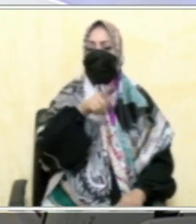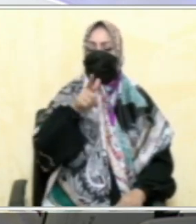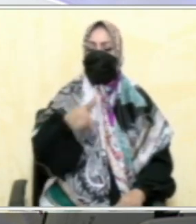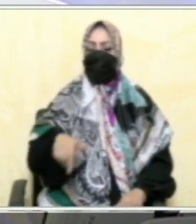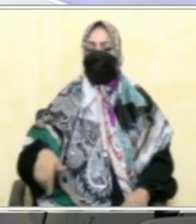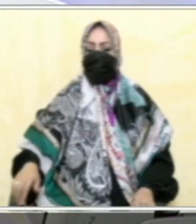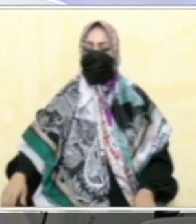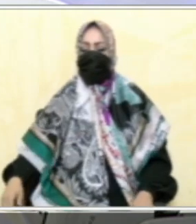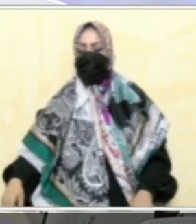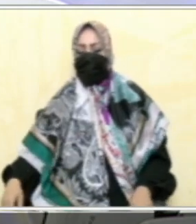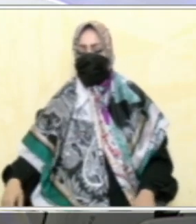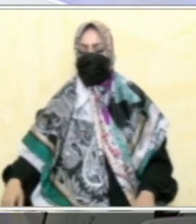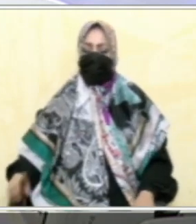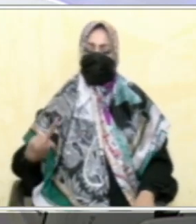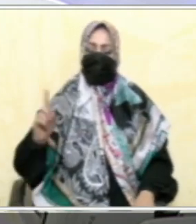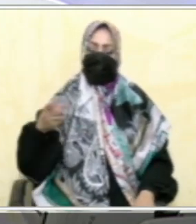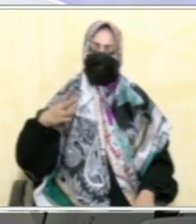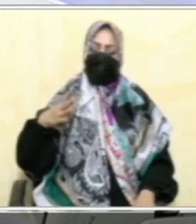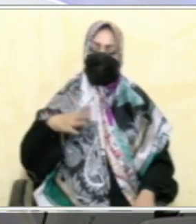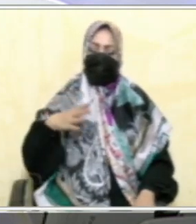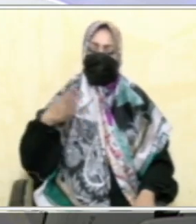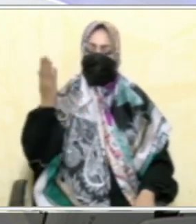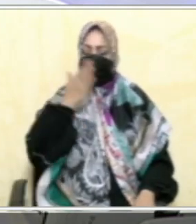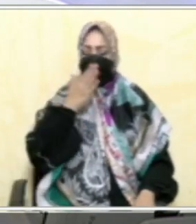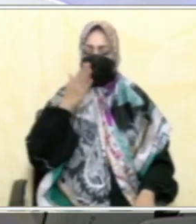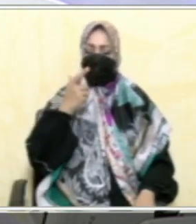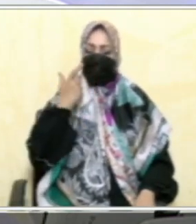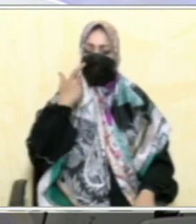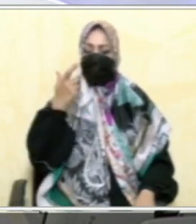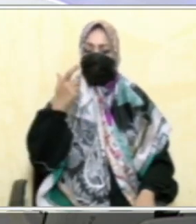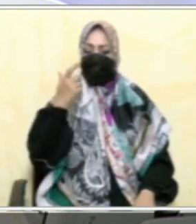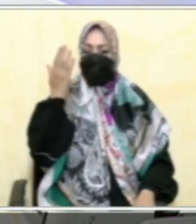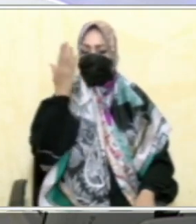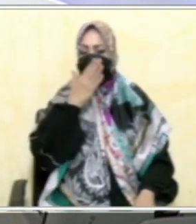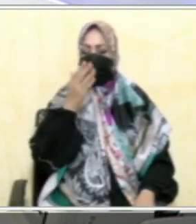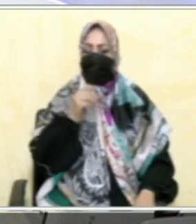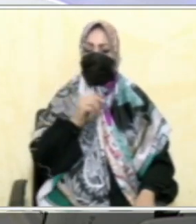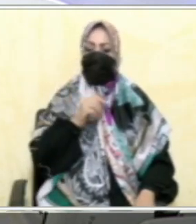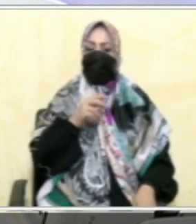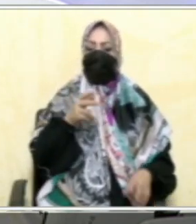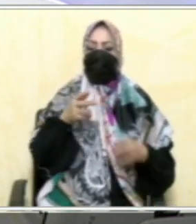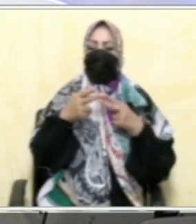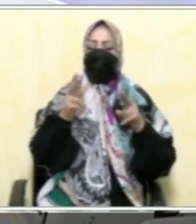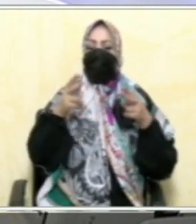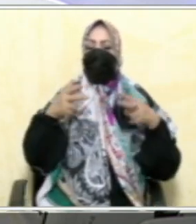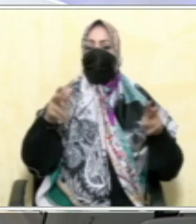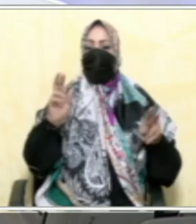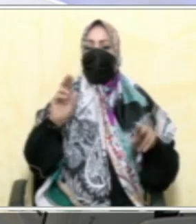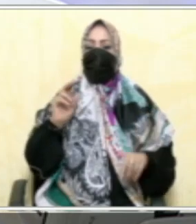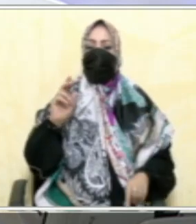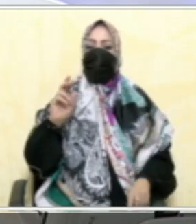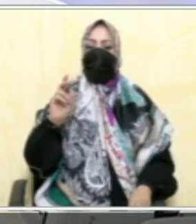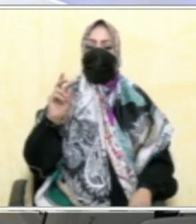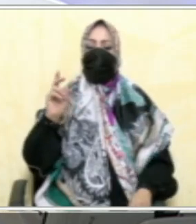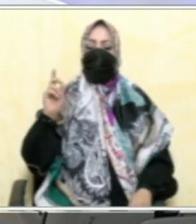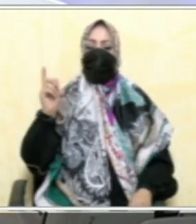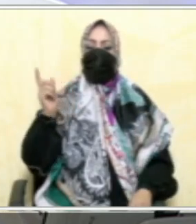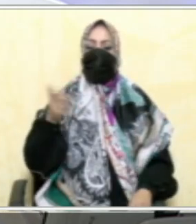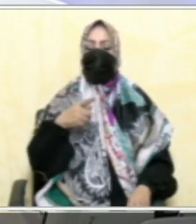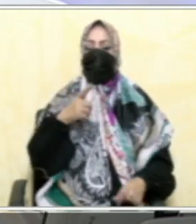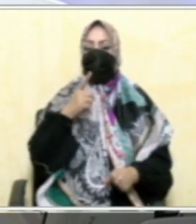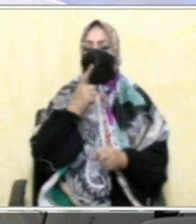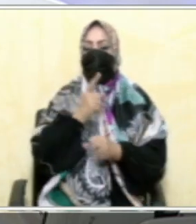التظلم، وأن أي أبلة، أي أستاذة، أي معلمة، أي مدرسة يلاحظ عليها محابات